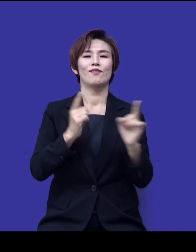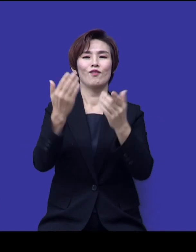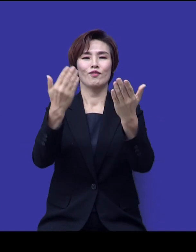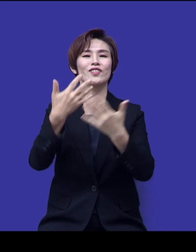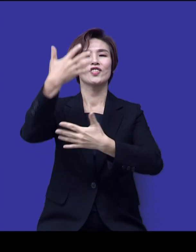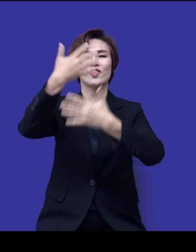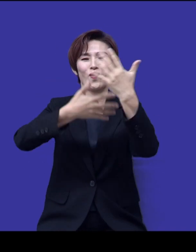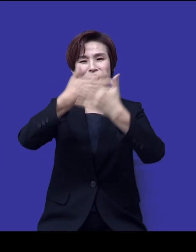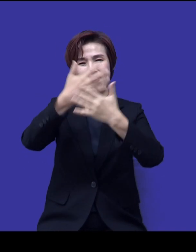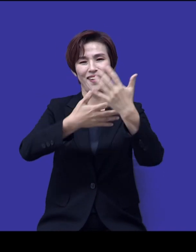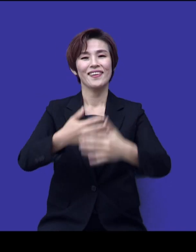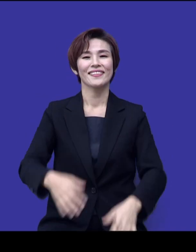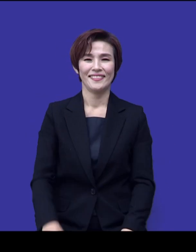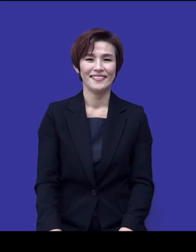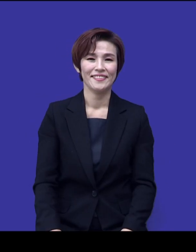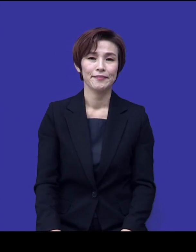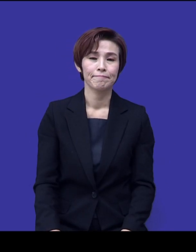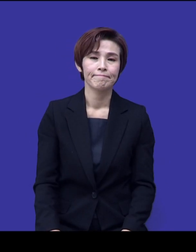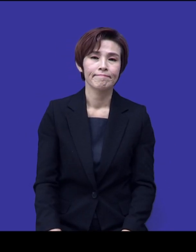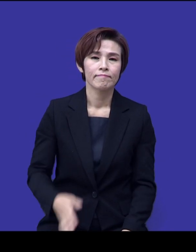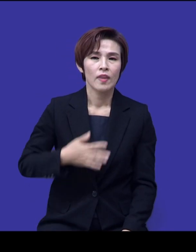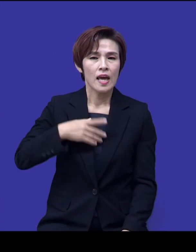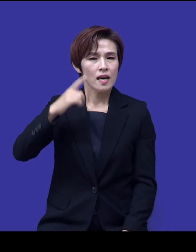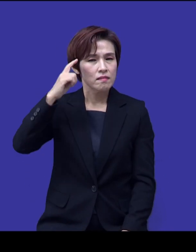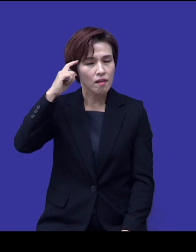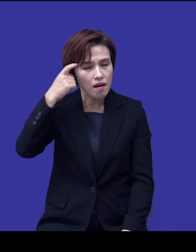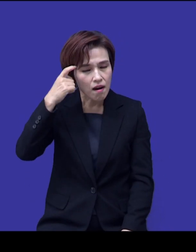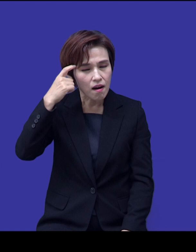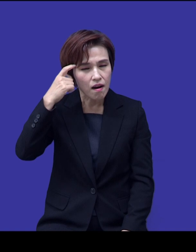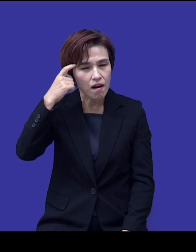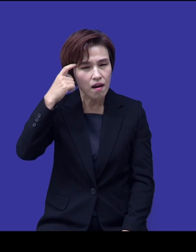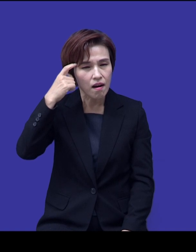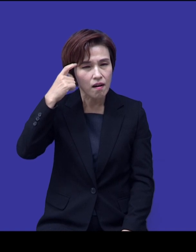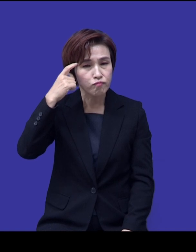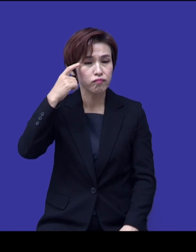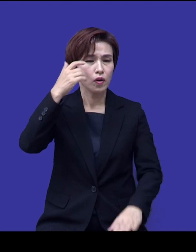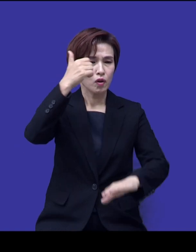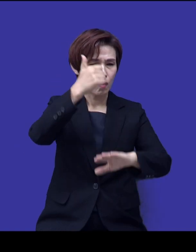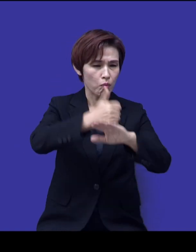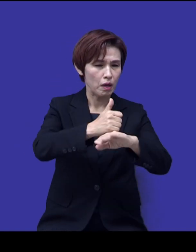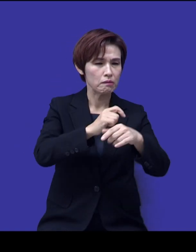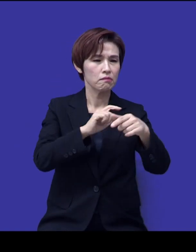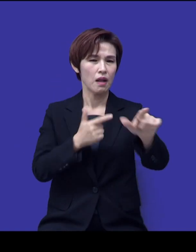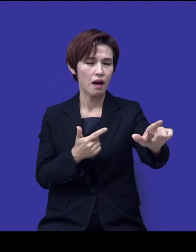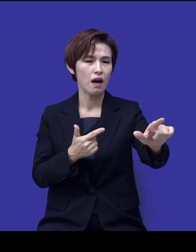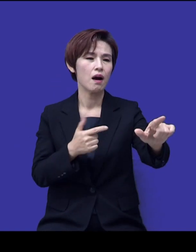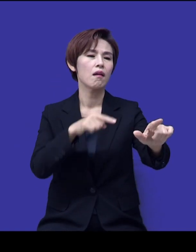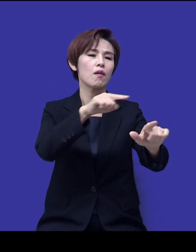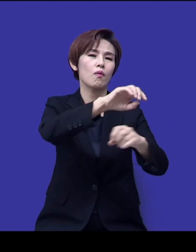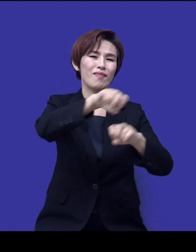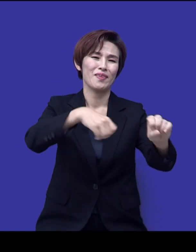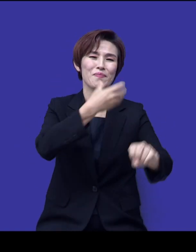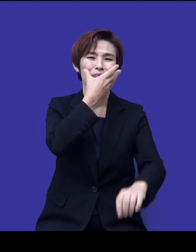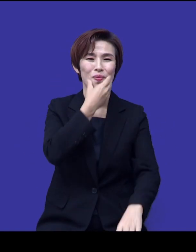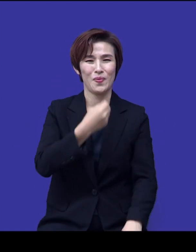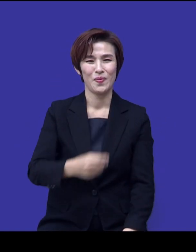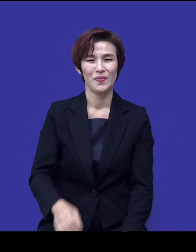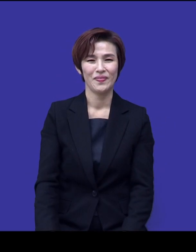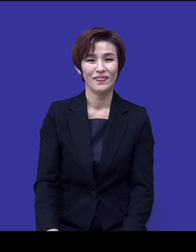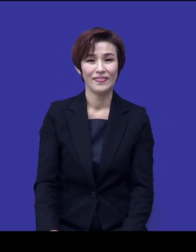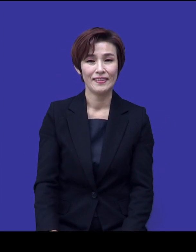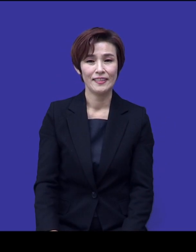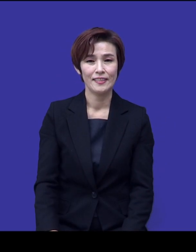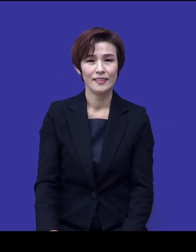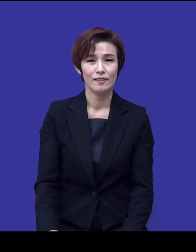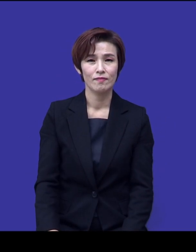이렇게 정말 내 생각과 늘 다른 결과가 기다리고 있잖아요. 근데 그게 복이었는데요. 네, 그리고 우리는 항상